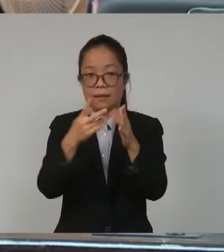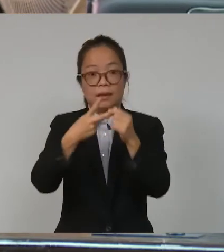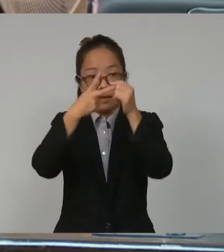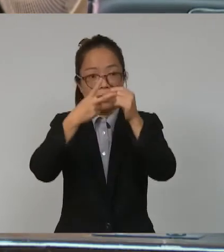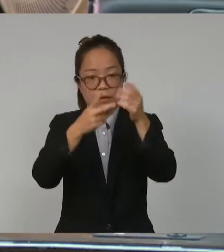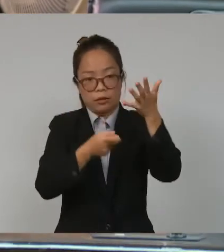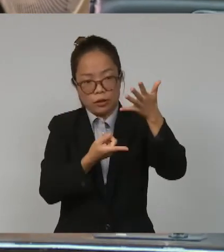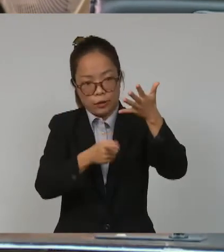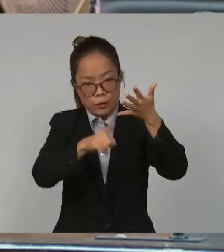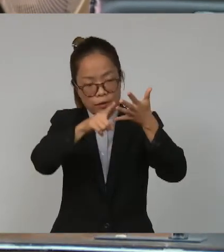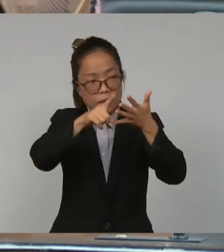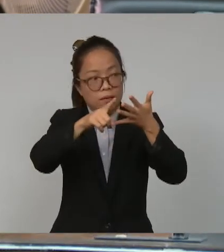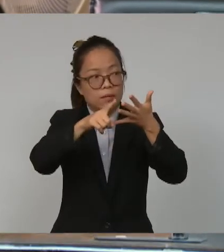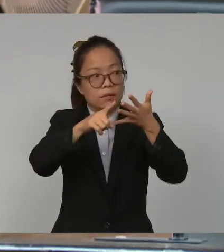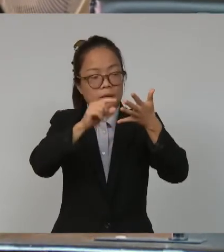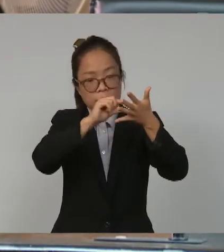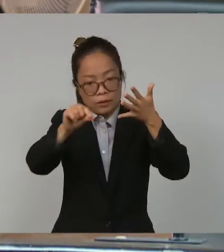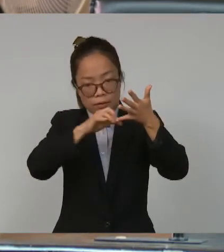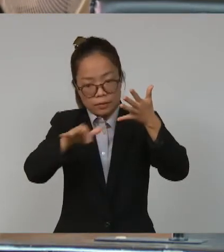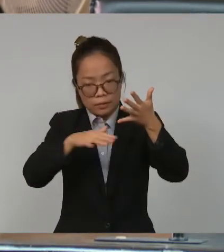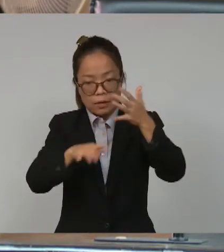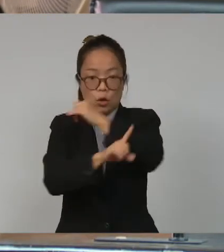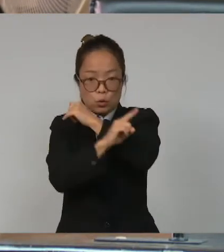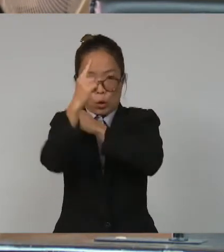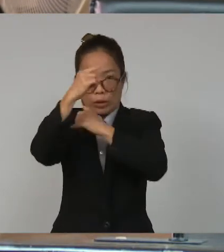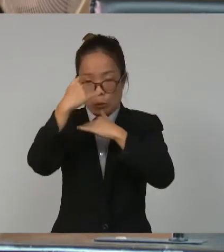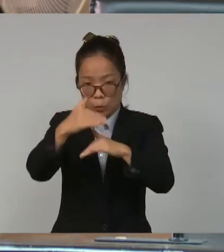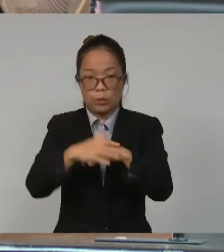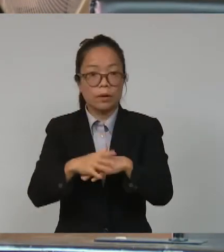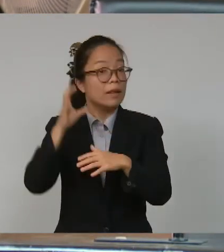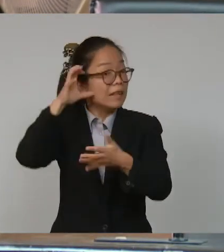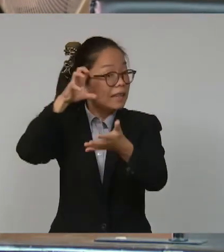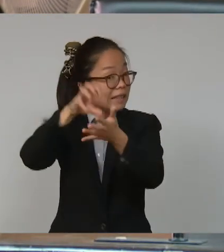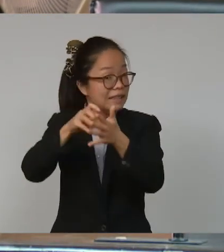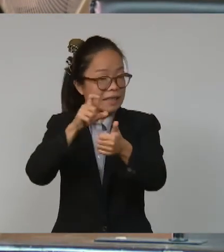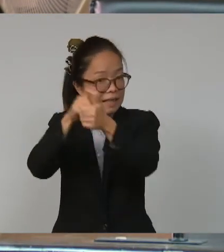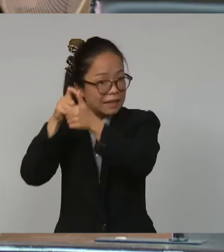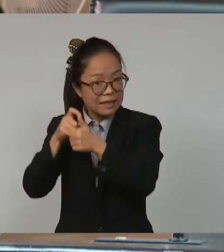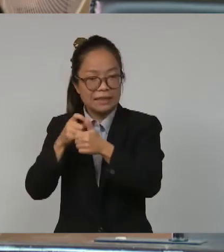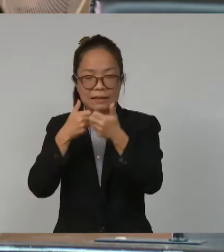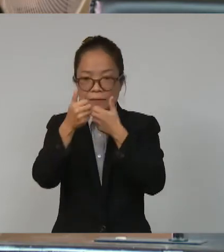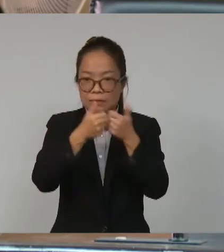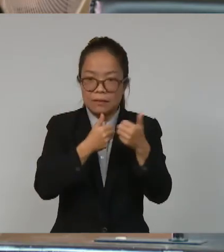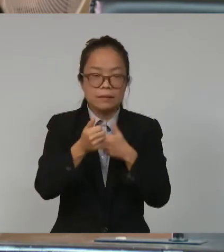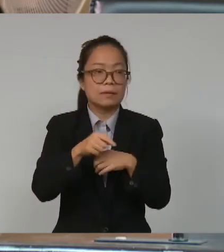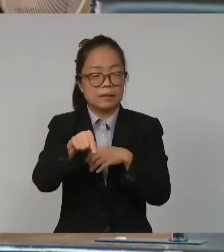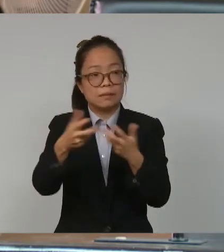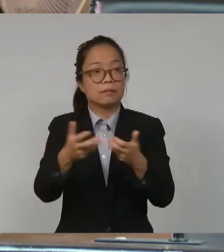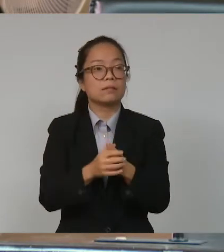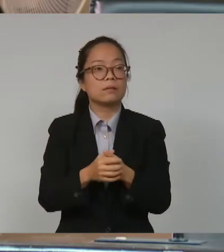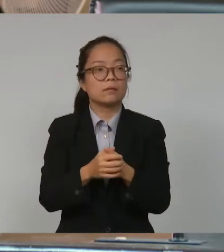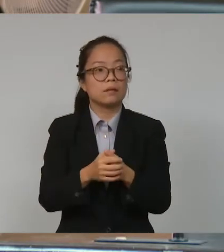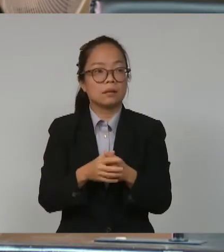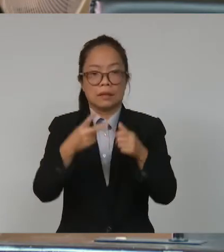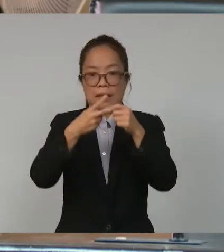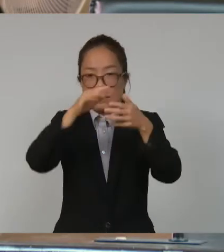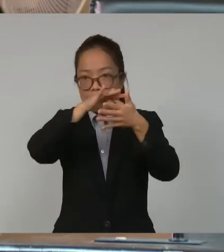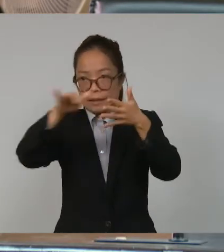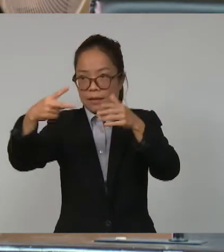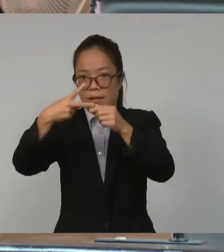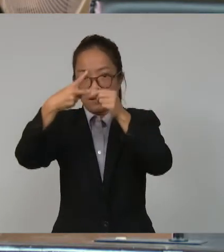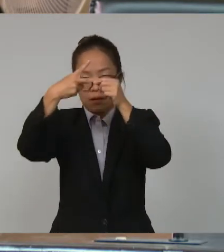倒数第最后一段，听证的议题的一的括弧一啦啊，那的第二行